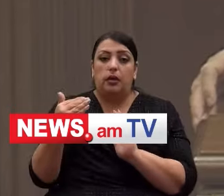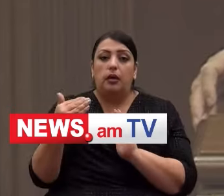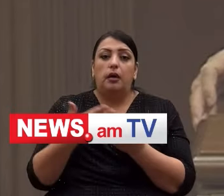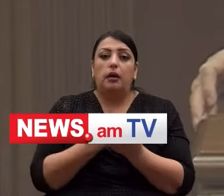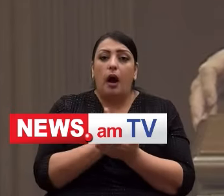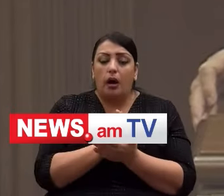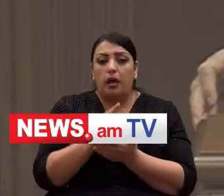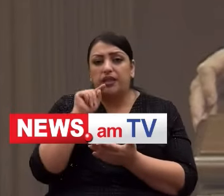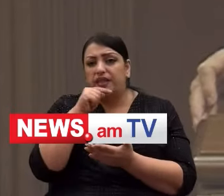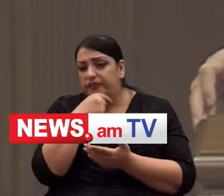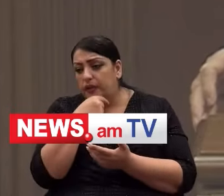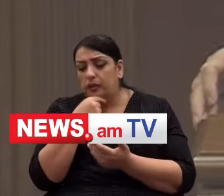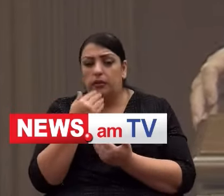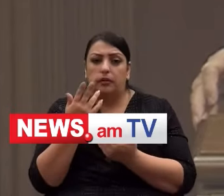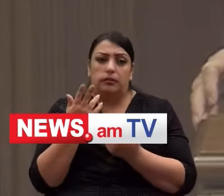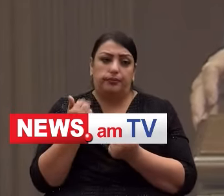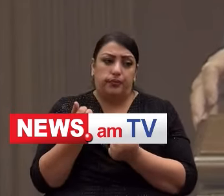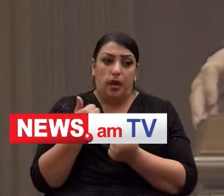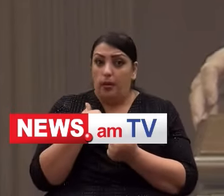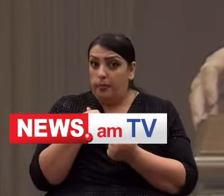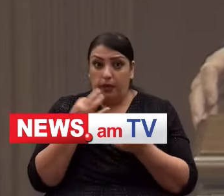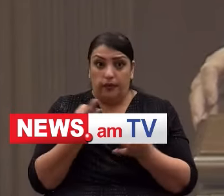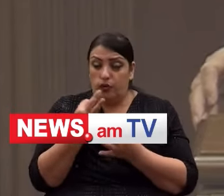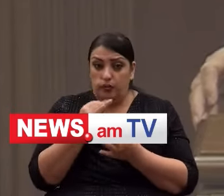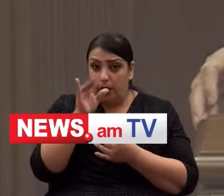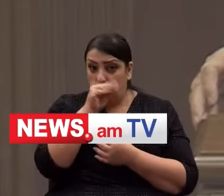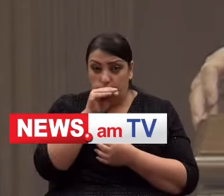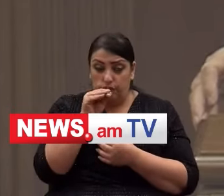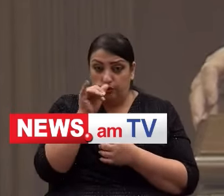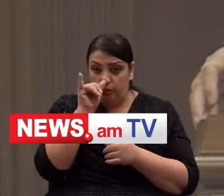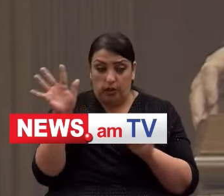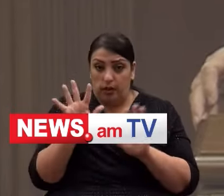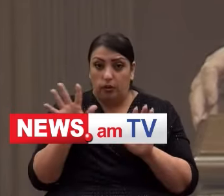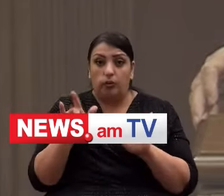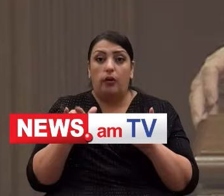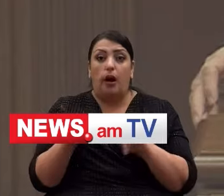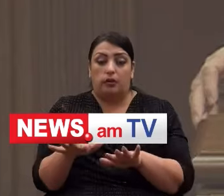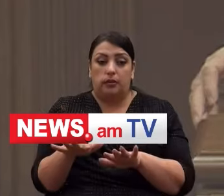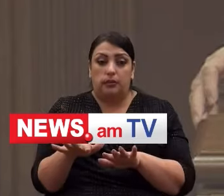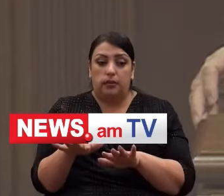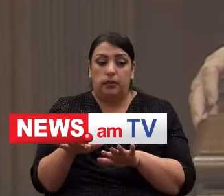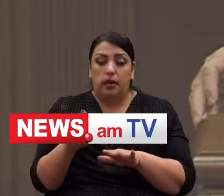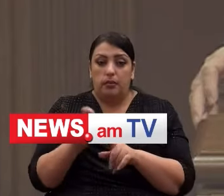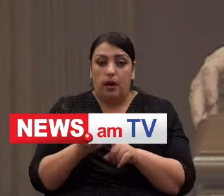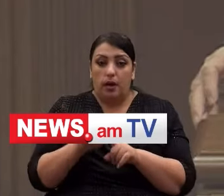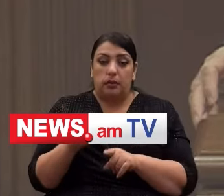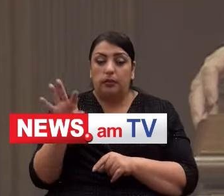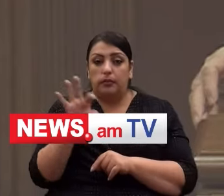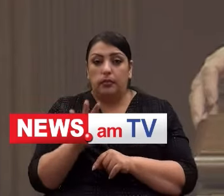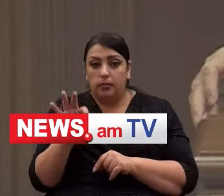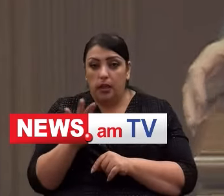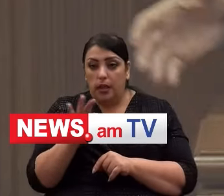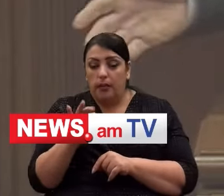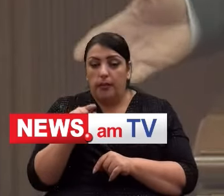քաղաքականությունը, տնտեսվարությունը, իսկ մենք չենք կարողանում այդ կներեք բարի համար լազեկաների դեմ